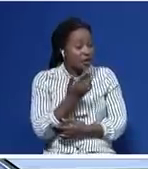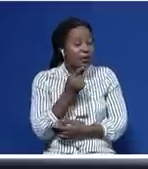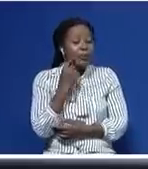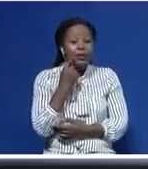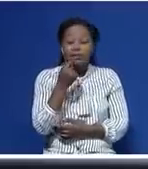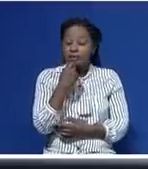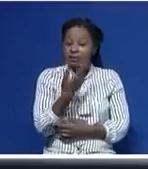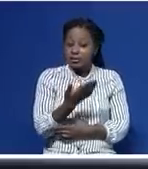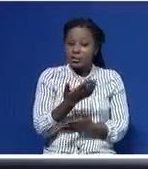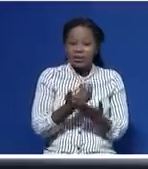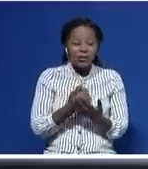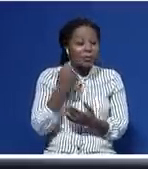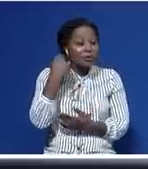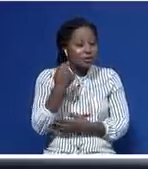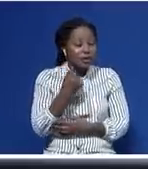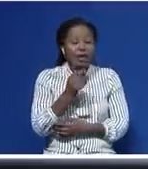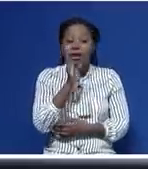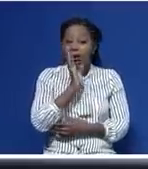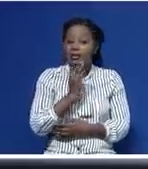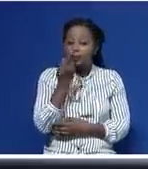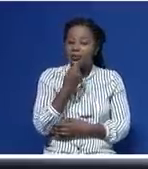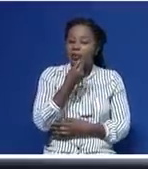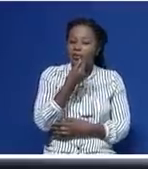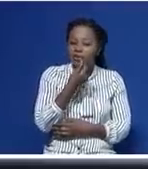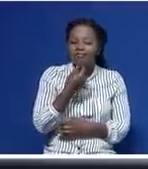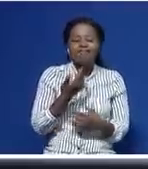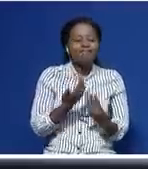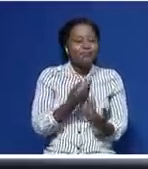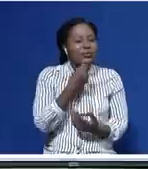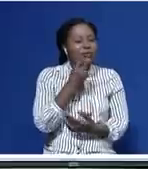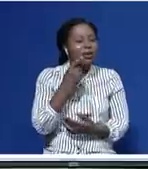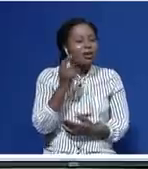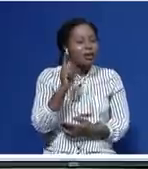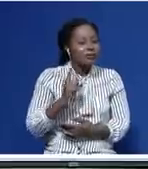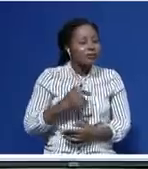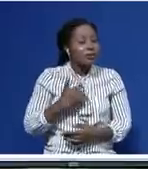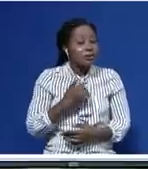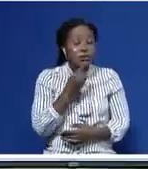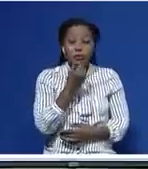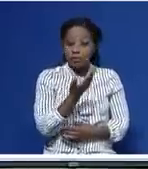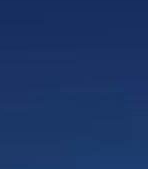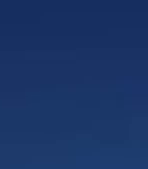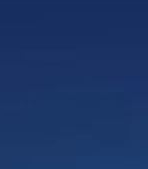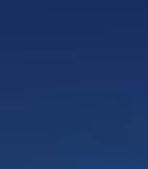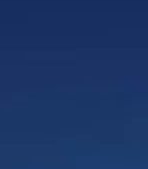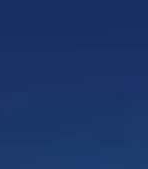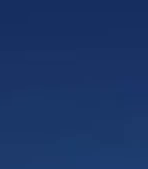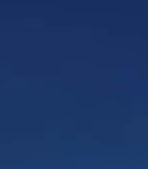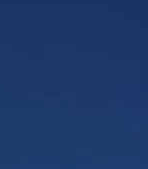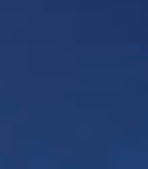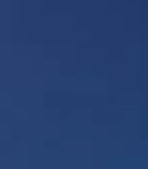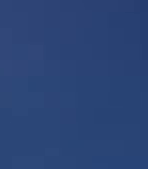mdomoni? Ndiyo, kwa sababu usikia ice cream ya ubuyu unaimunya afu unahisi ubuyu. Sasa